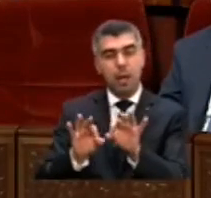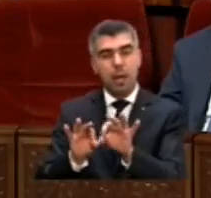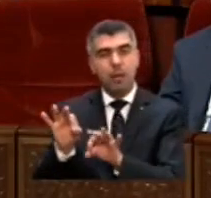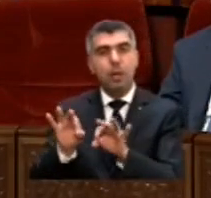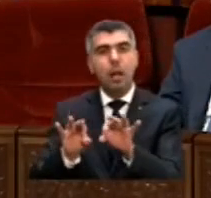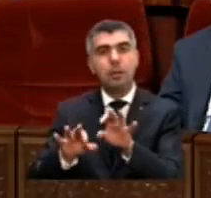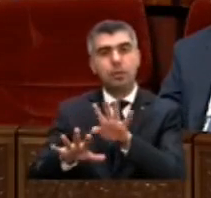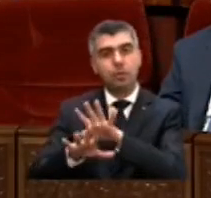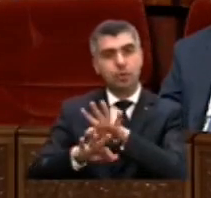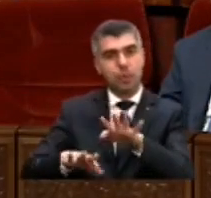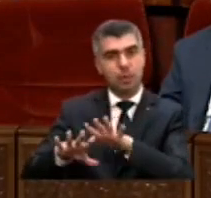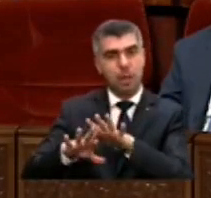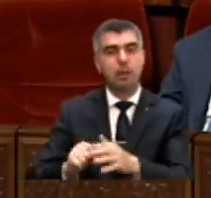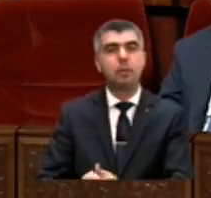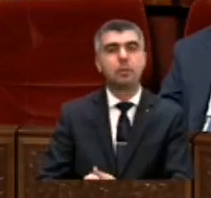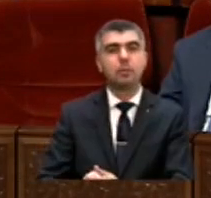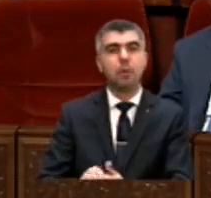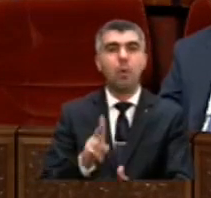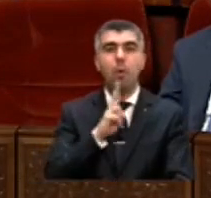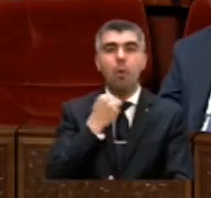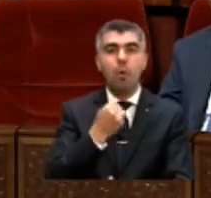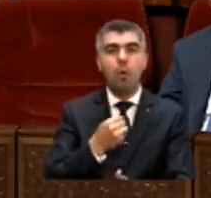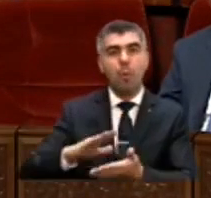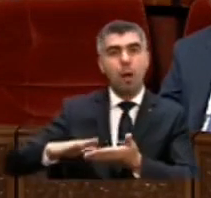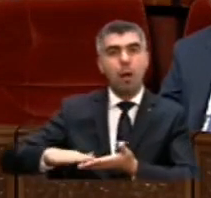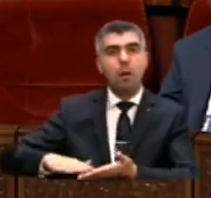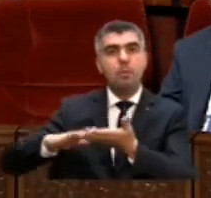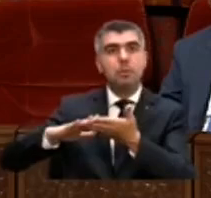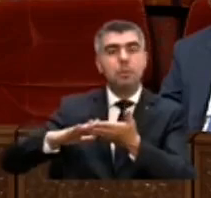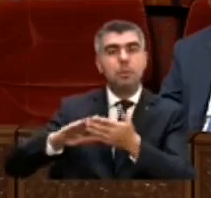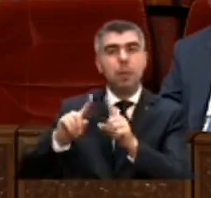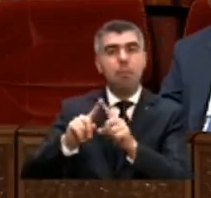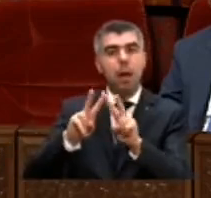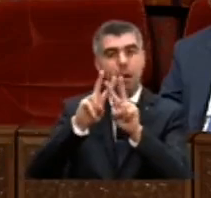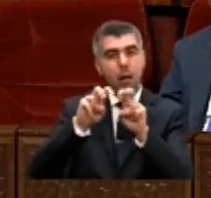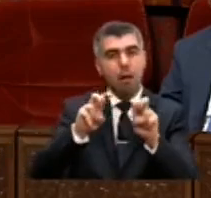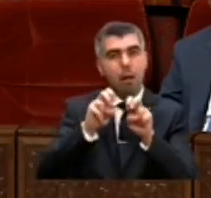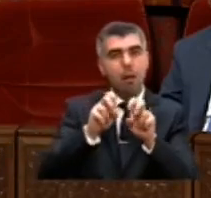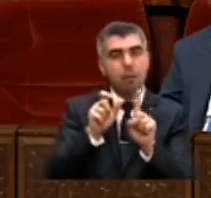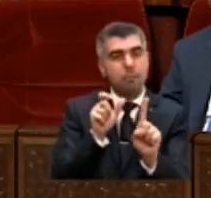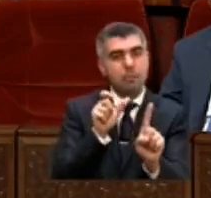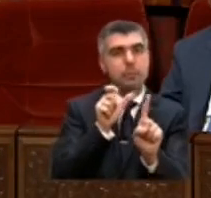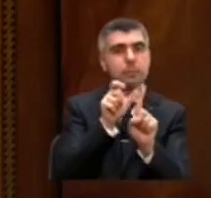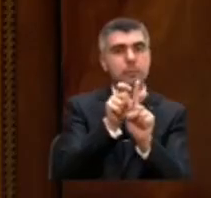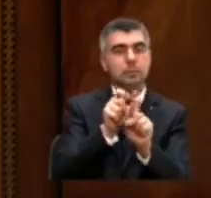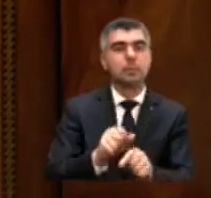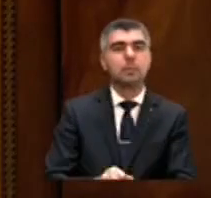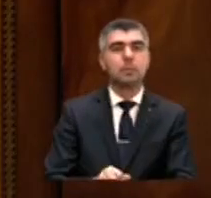الاجتماعية، تلتزم الحكومة بالرفع من الرقابة خاصة في قطاع